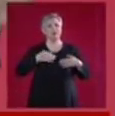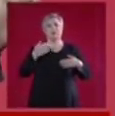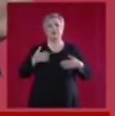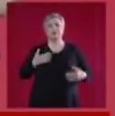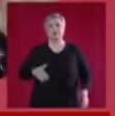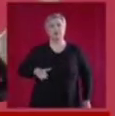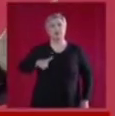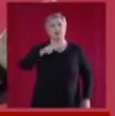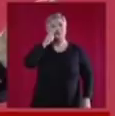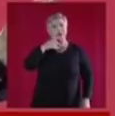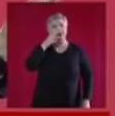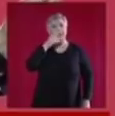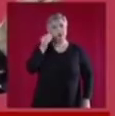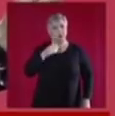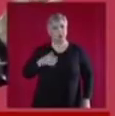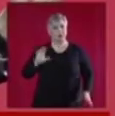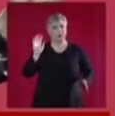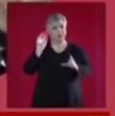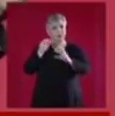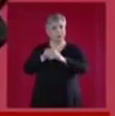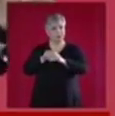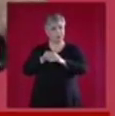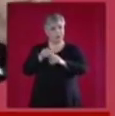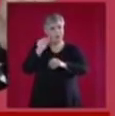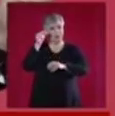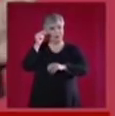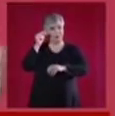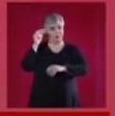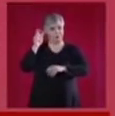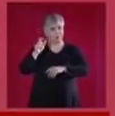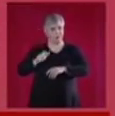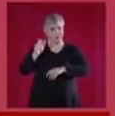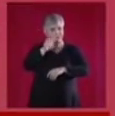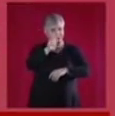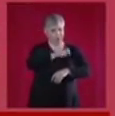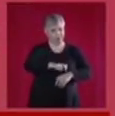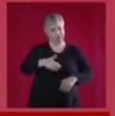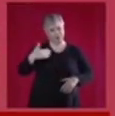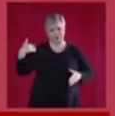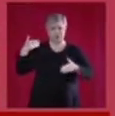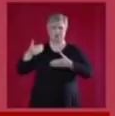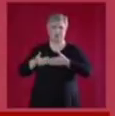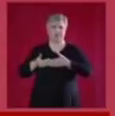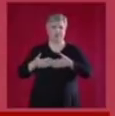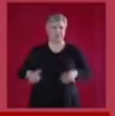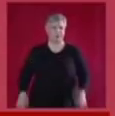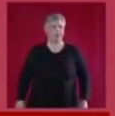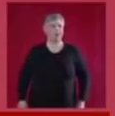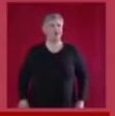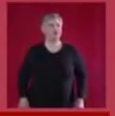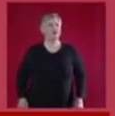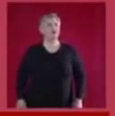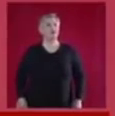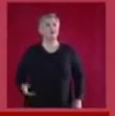παρουσία μας στην ευρωβουλή από την ομάδα μας κυρίως ξέρετε γιατί είμαι